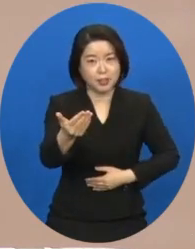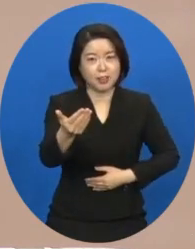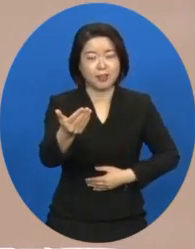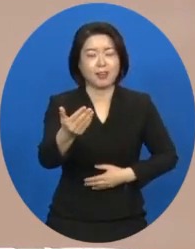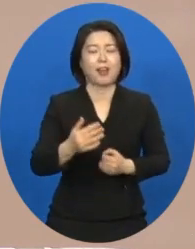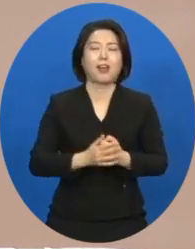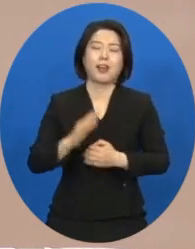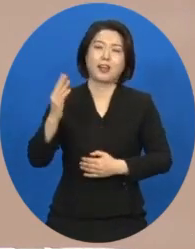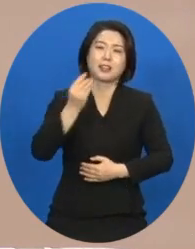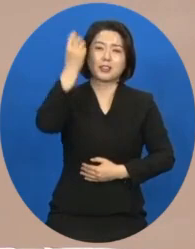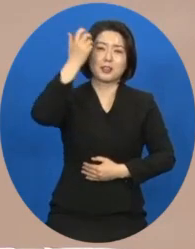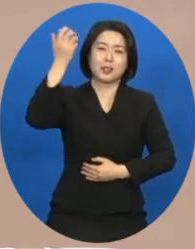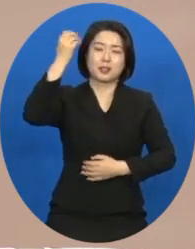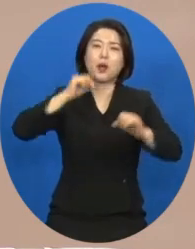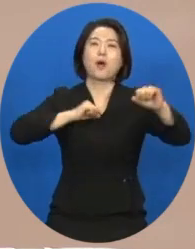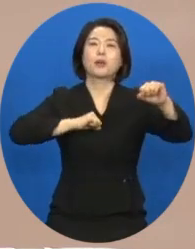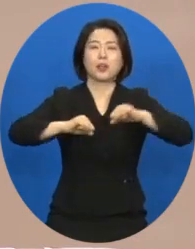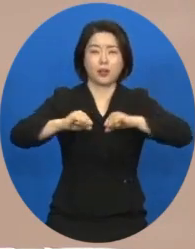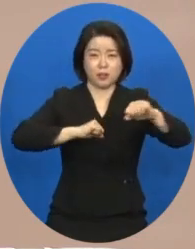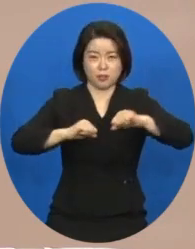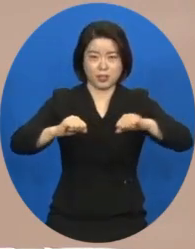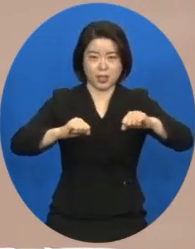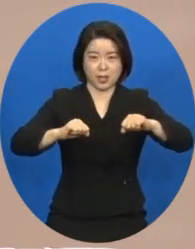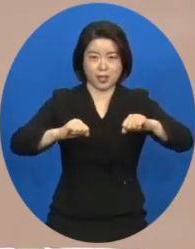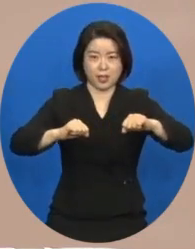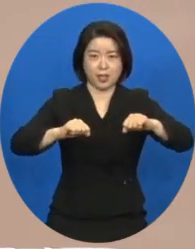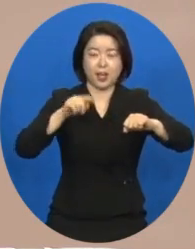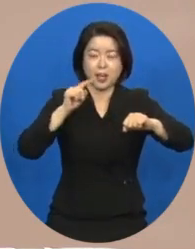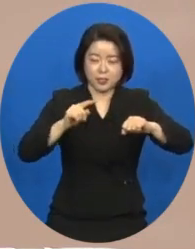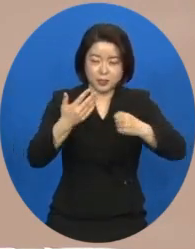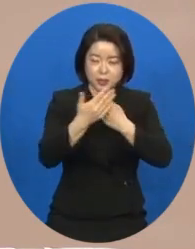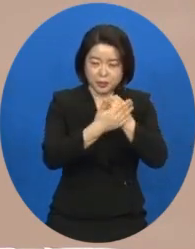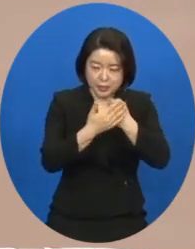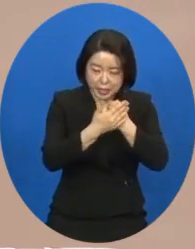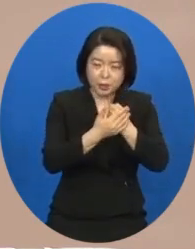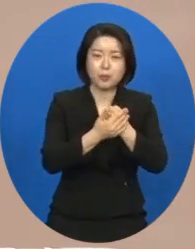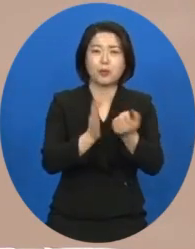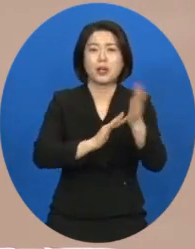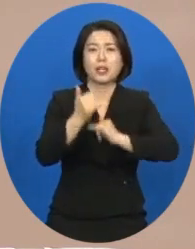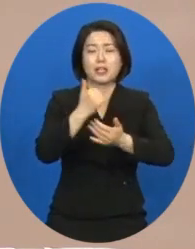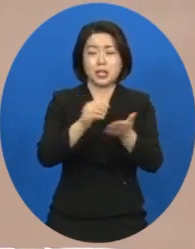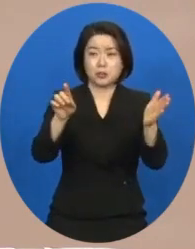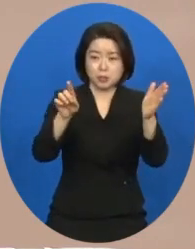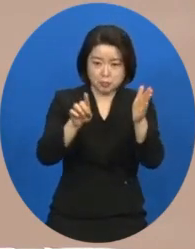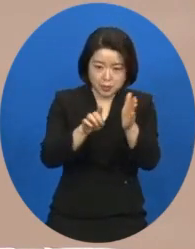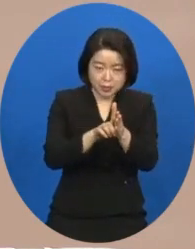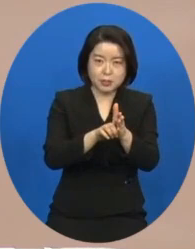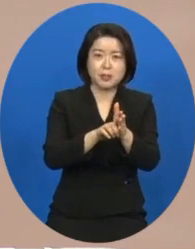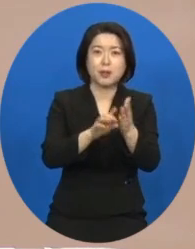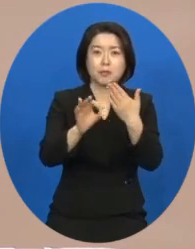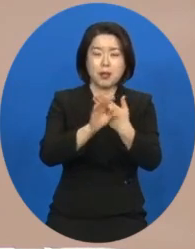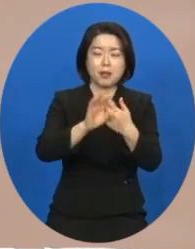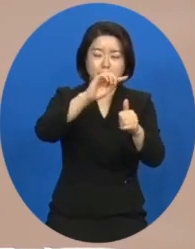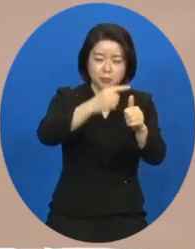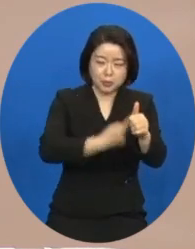성령의 역사로 예수님이 믿어져야 비로소 예수님을 제대로 잘 믿는